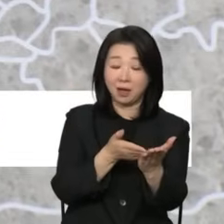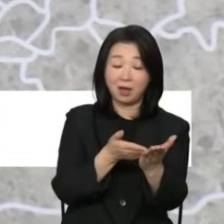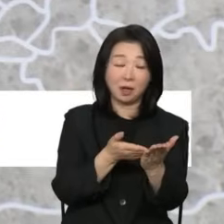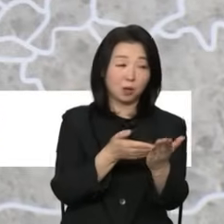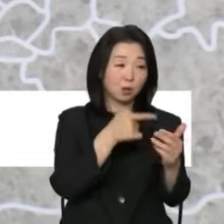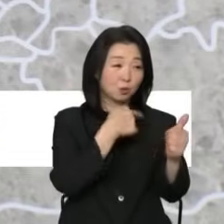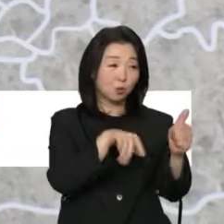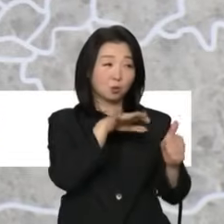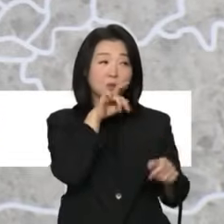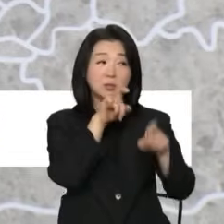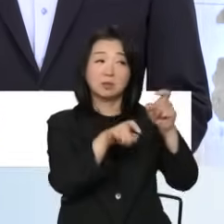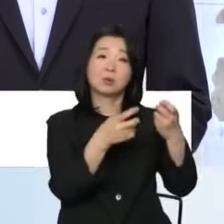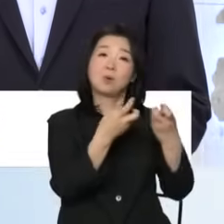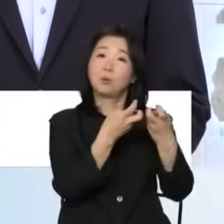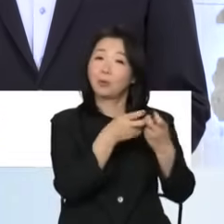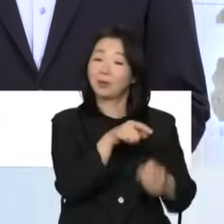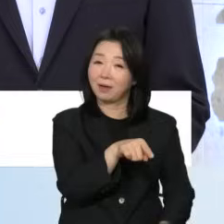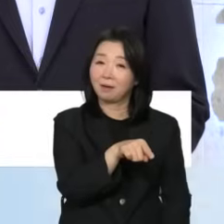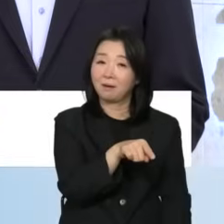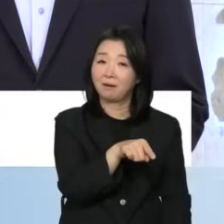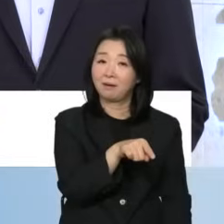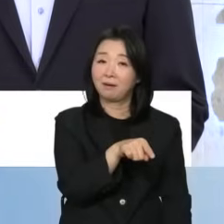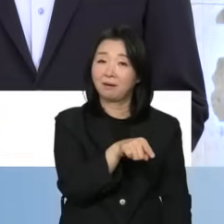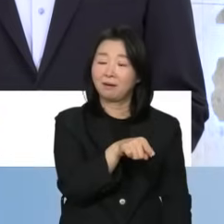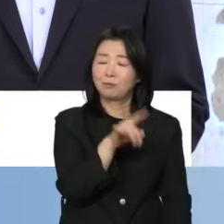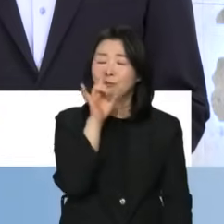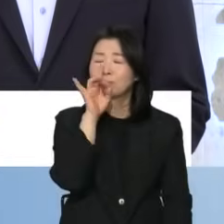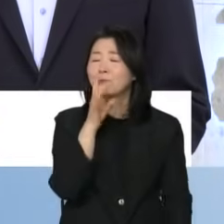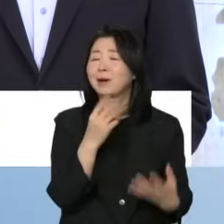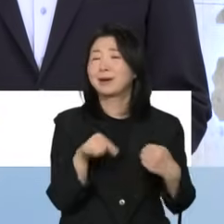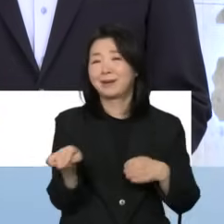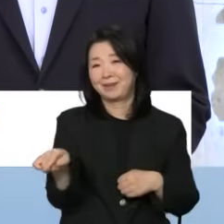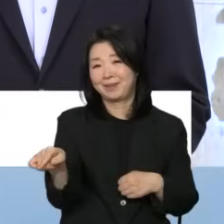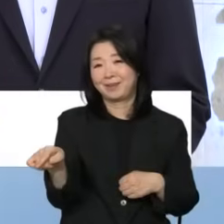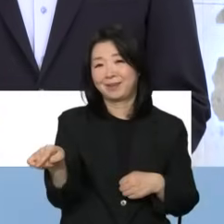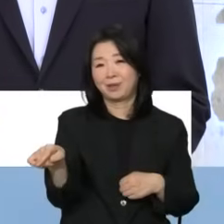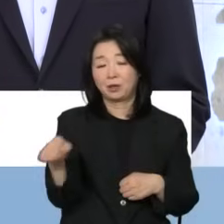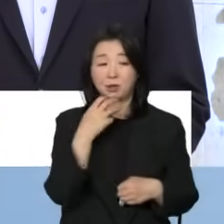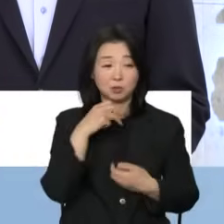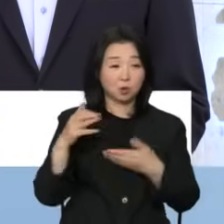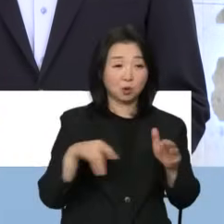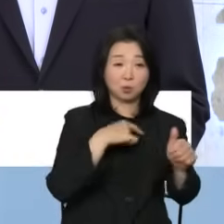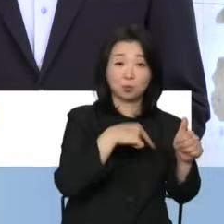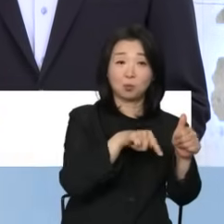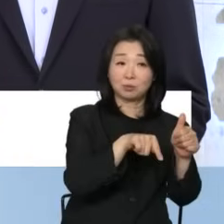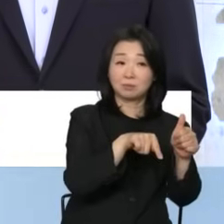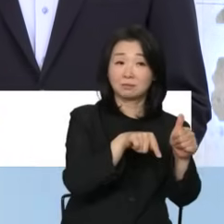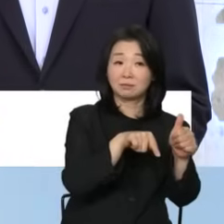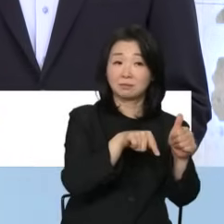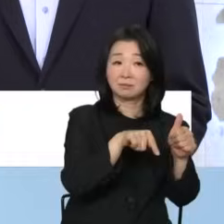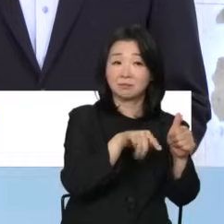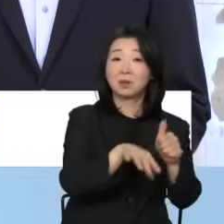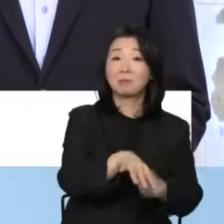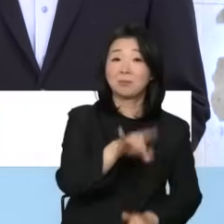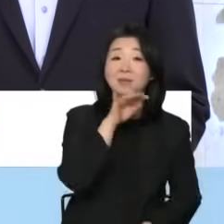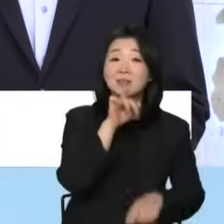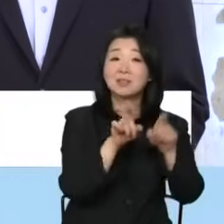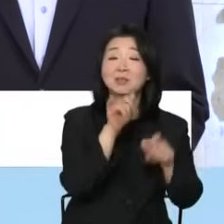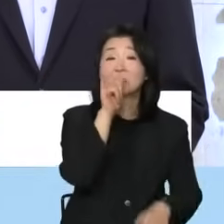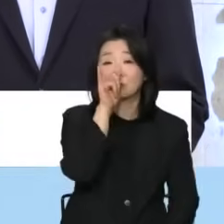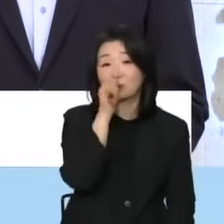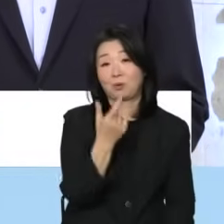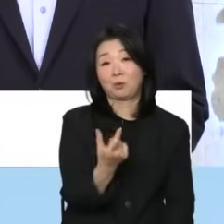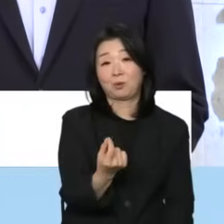어떻게 실천할 것인가에 대한 늘 이제 이 궁금증이 있었는데 경기도 교육은 그 부분을 먼저 실천하고 있는